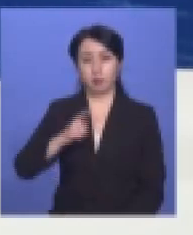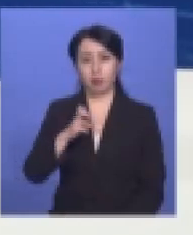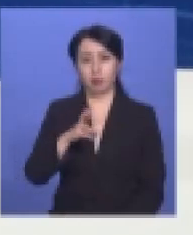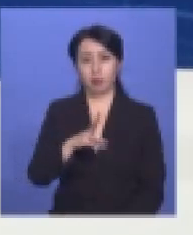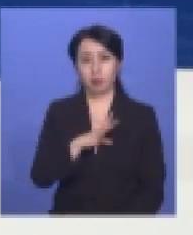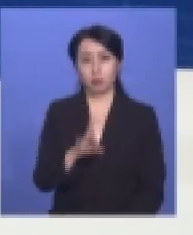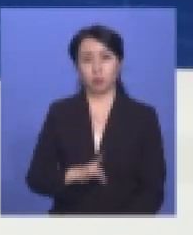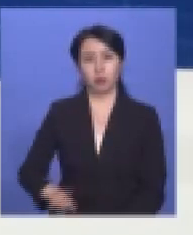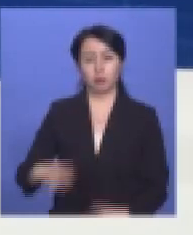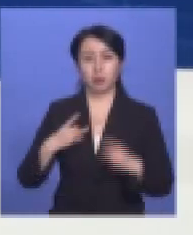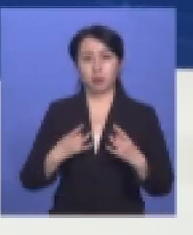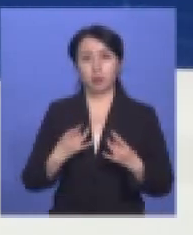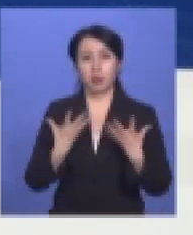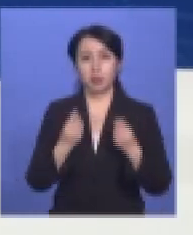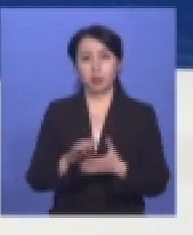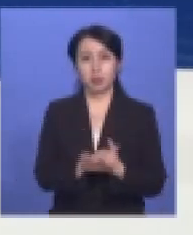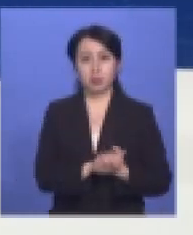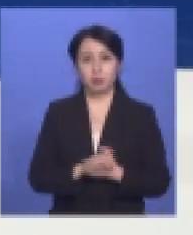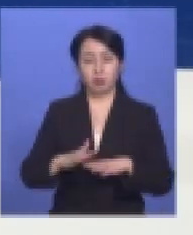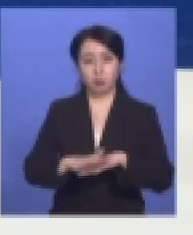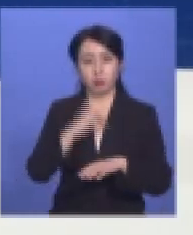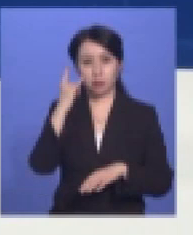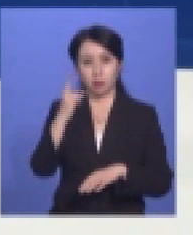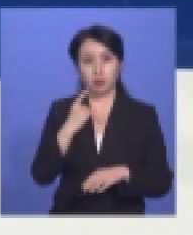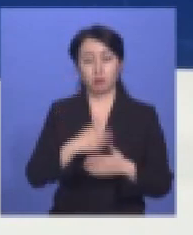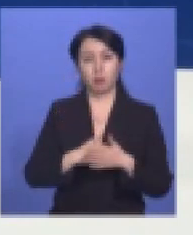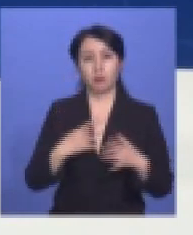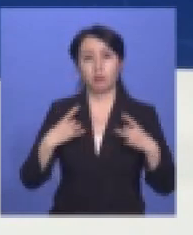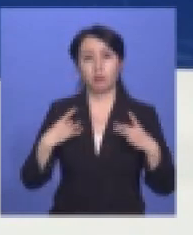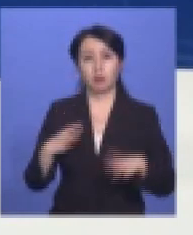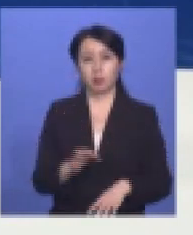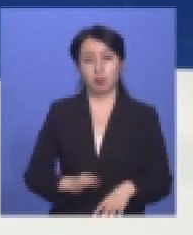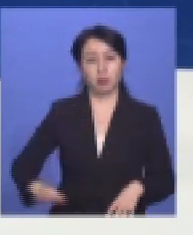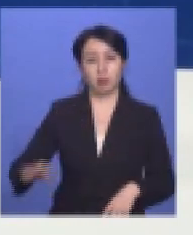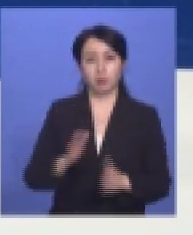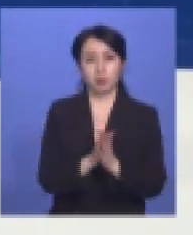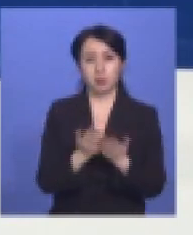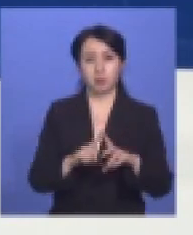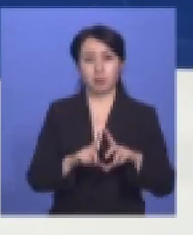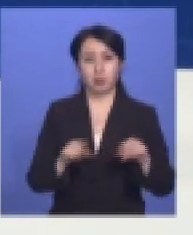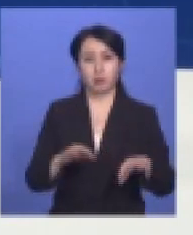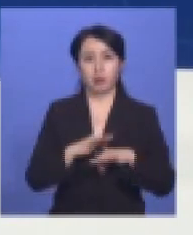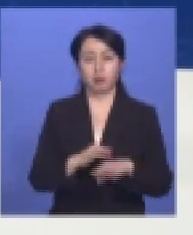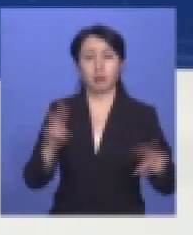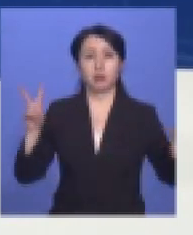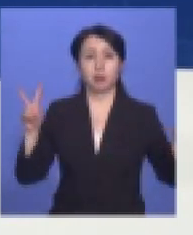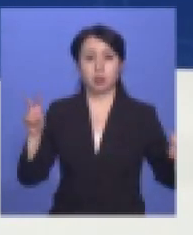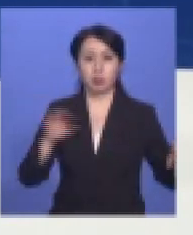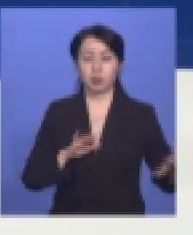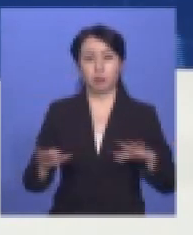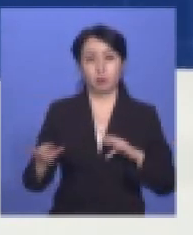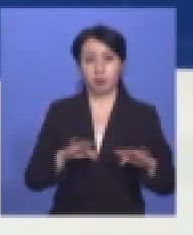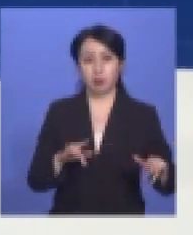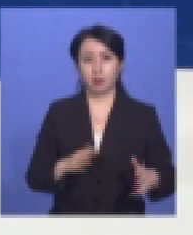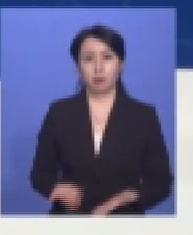1 мая наша республика отметит День единства народа Казахстана. В преддверии праздника областная библиотека провела